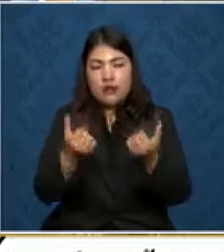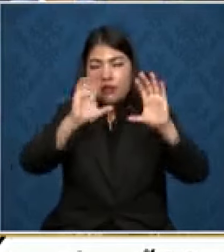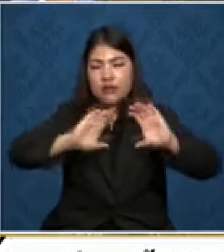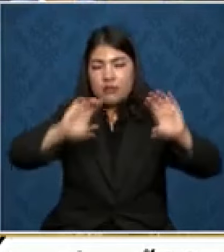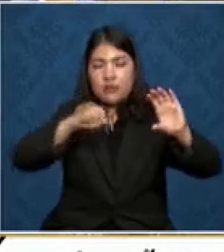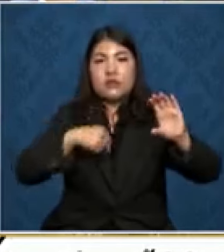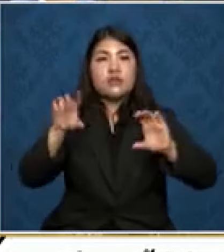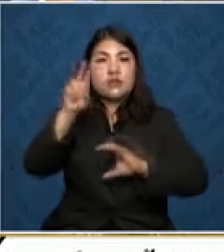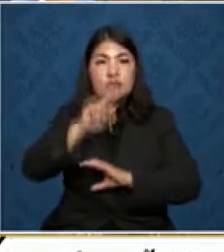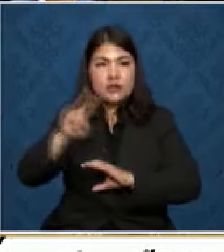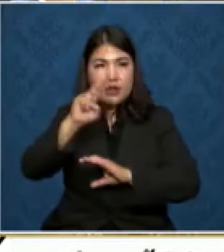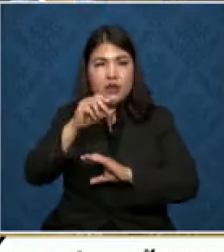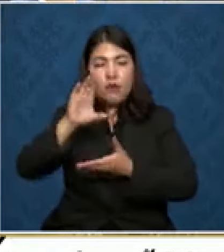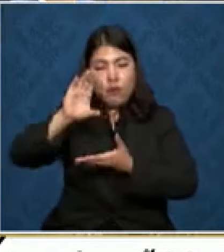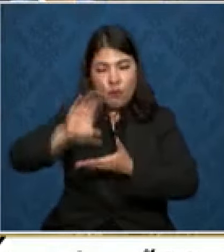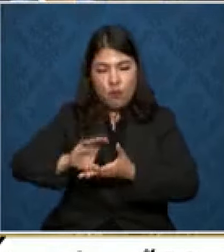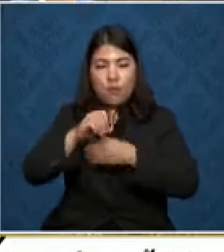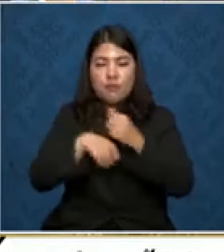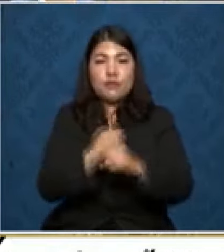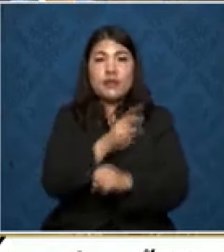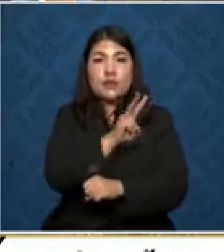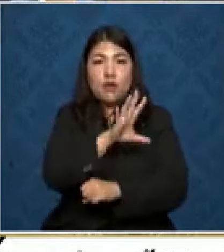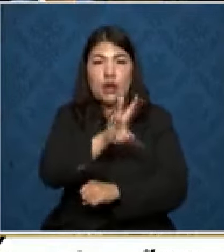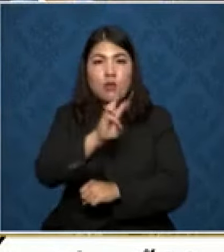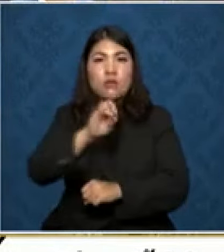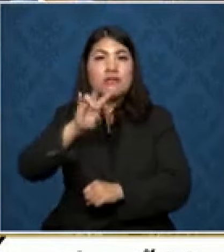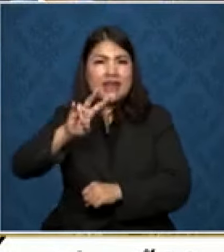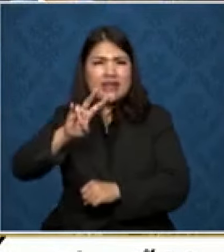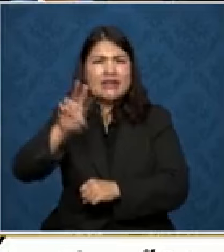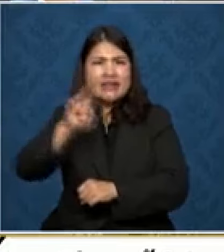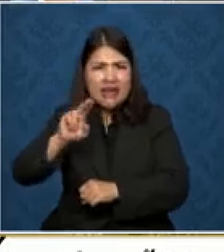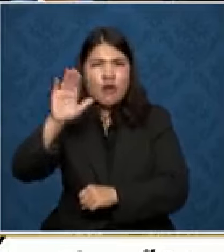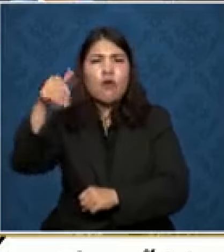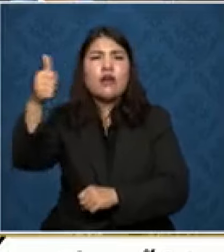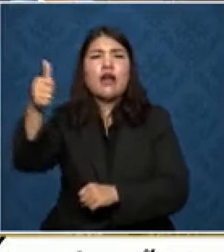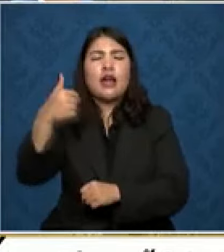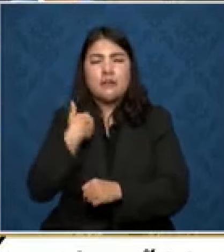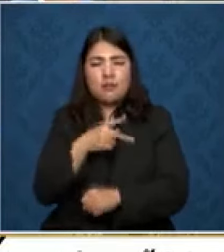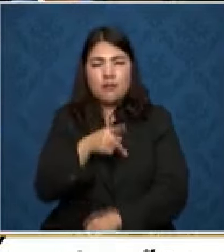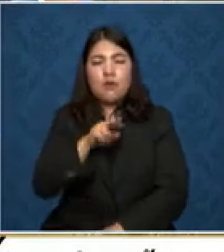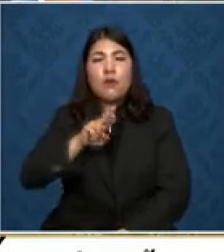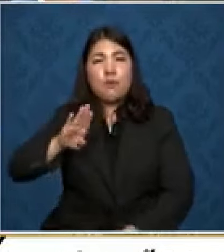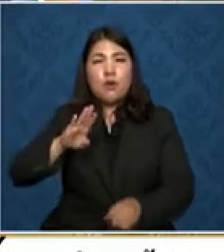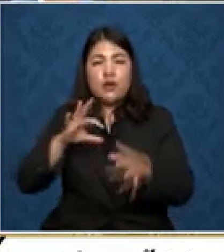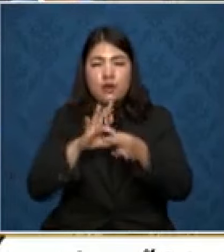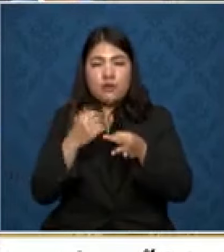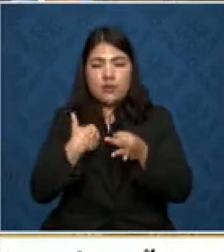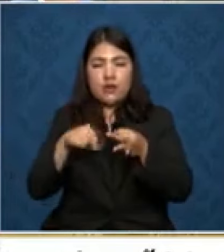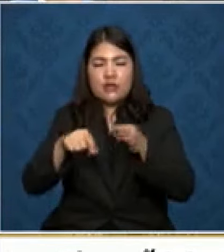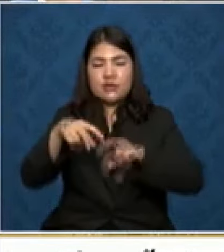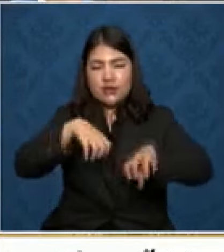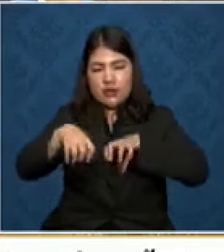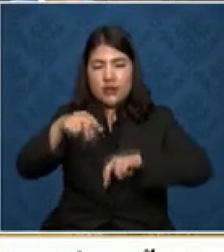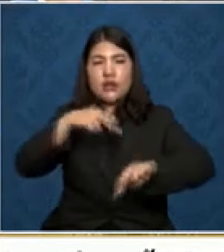ประมาณปี 67ไปพรางก่อนได้ตามพระราชบัญญัติวิธีการงบประมาณ